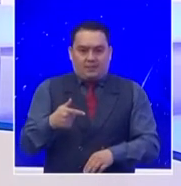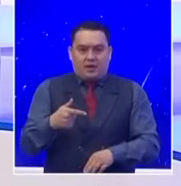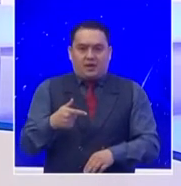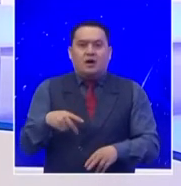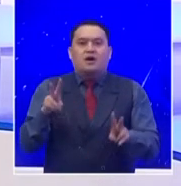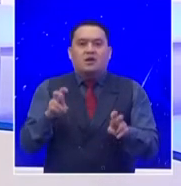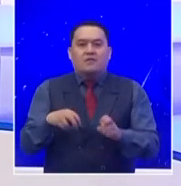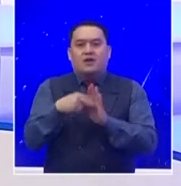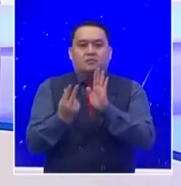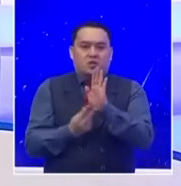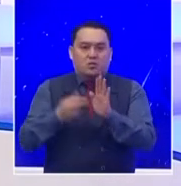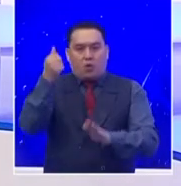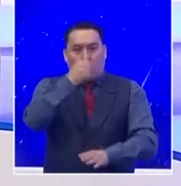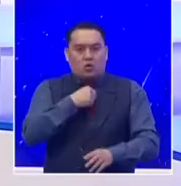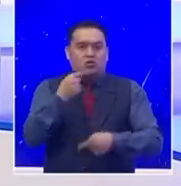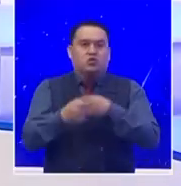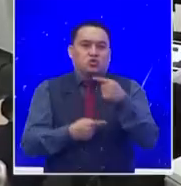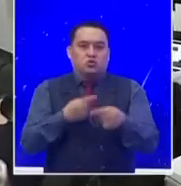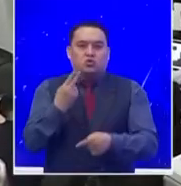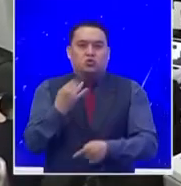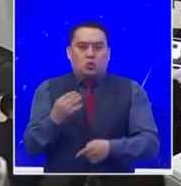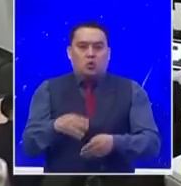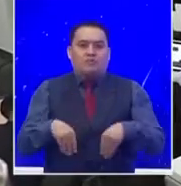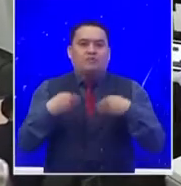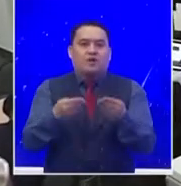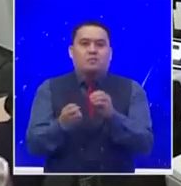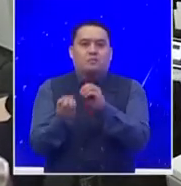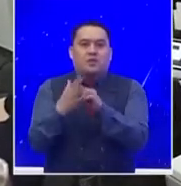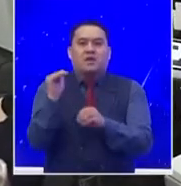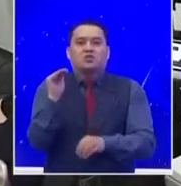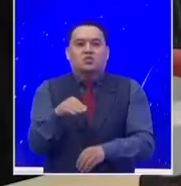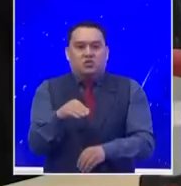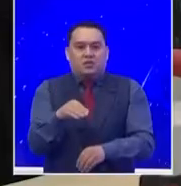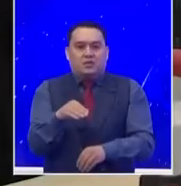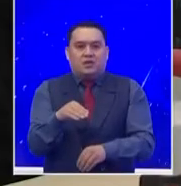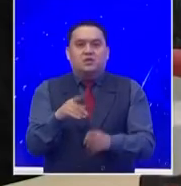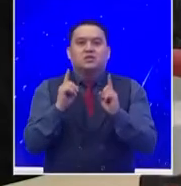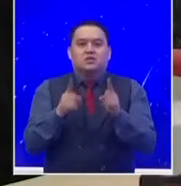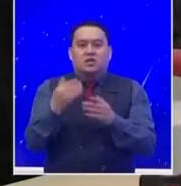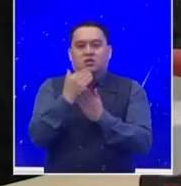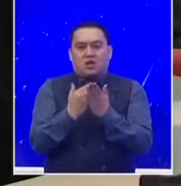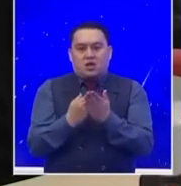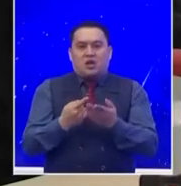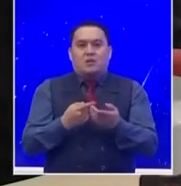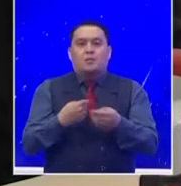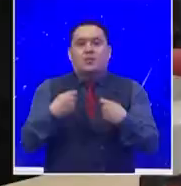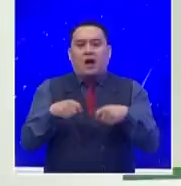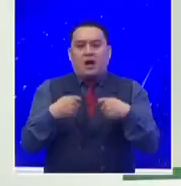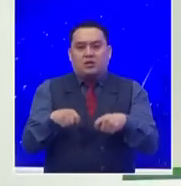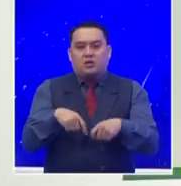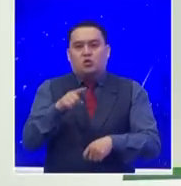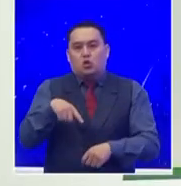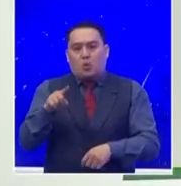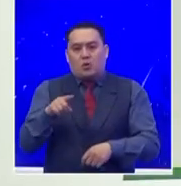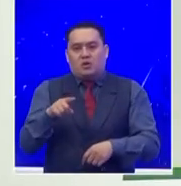время как в 2018 году через спецзоны было выдано около 15 тысяч. Согласно статистике, лидером по продаже номерных